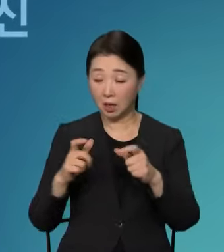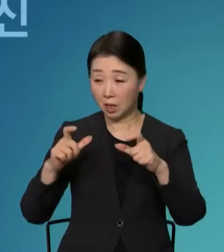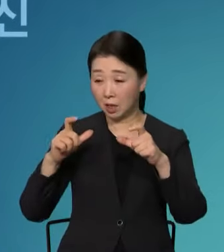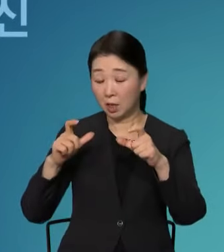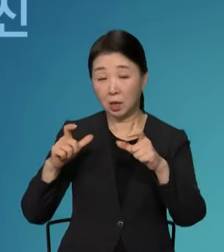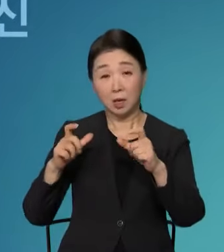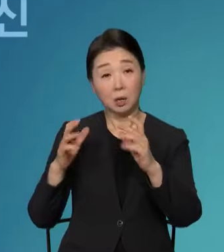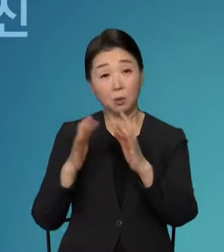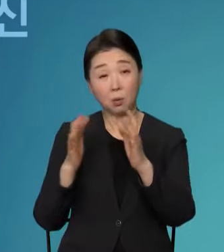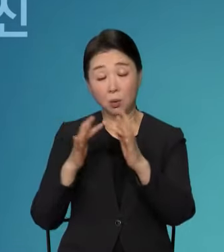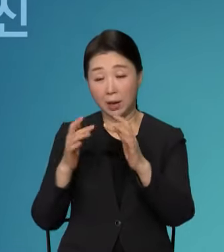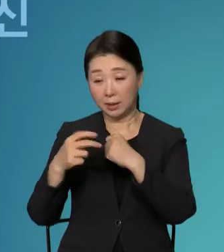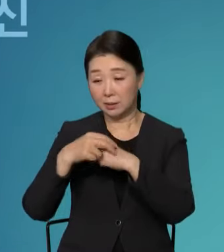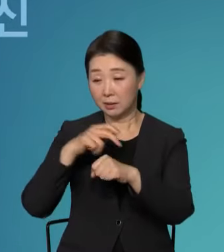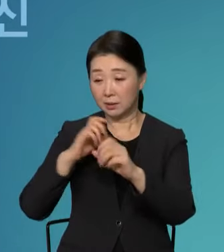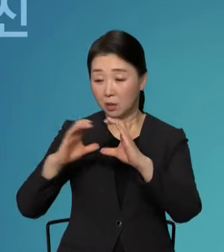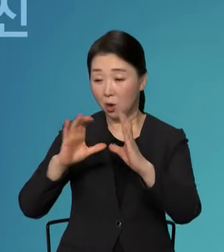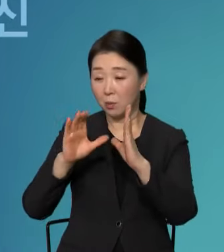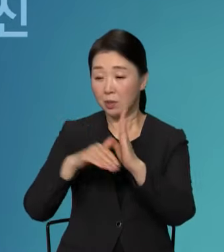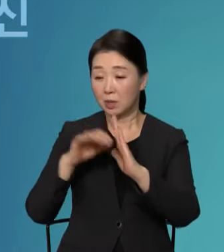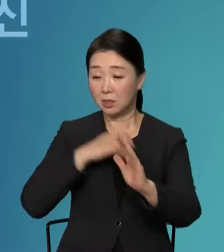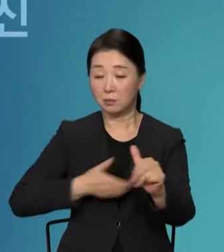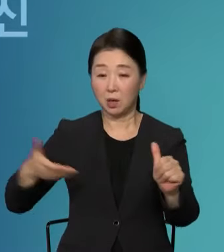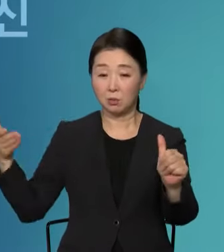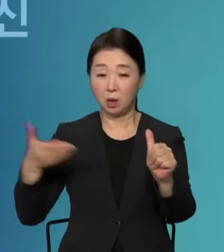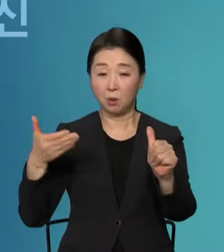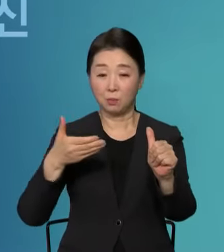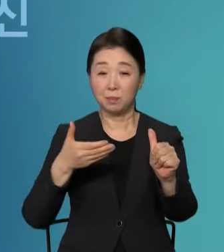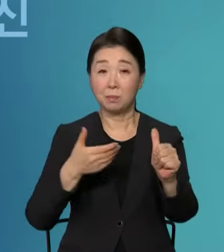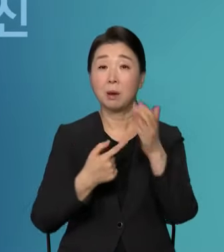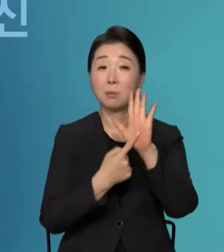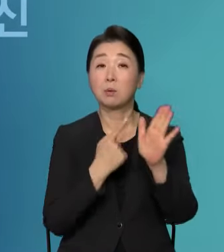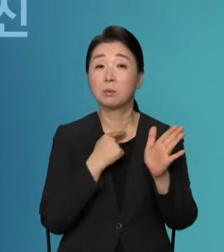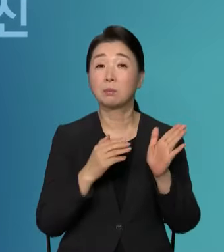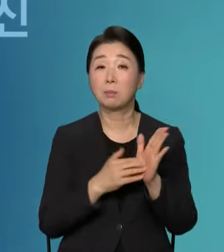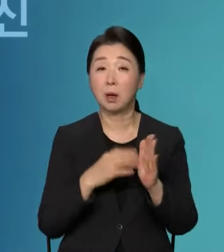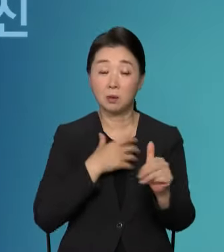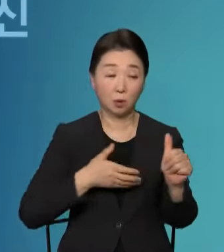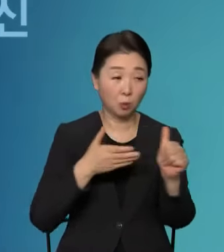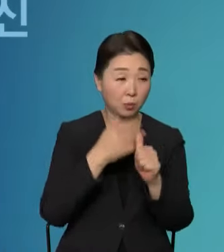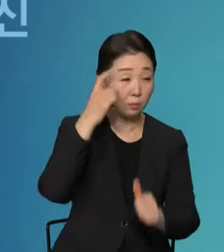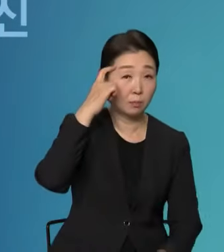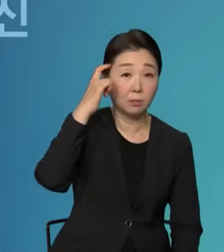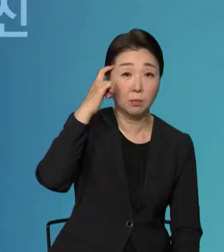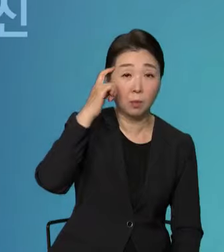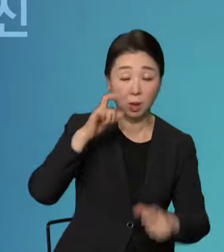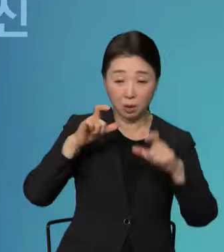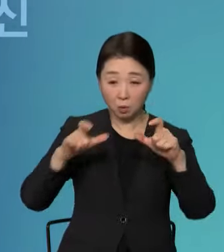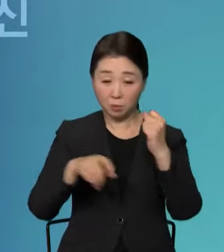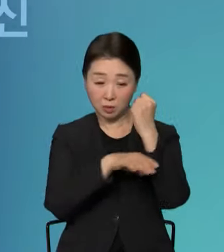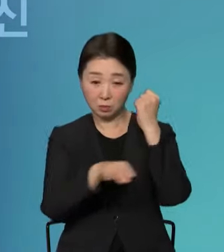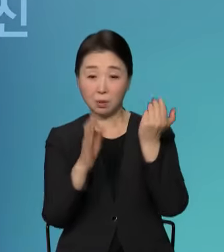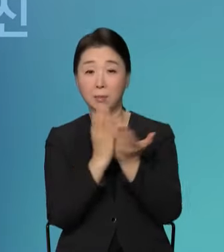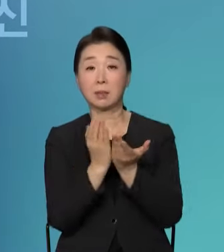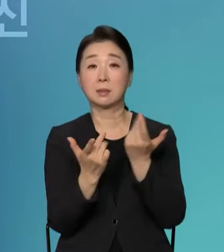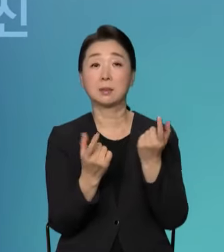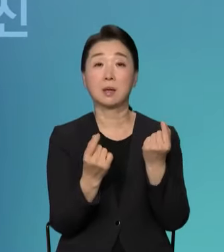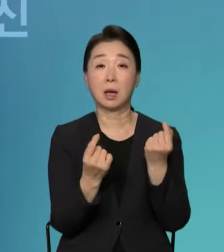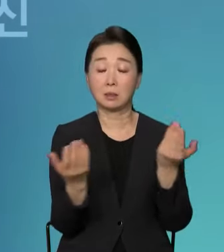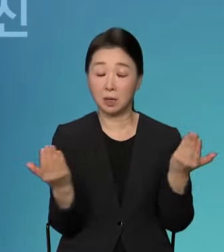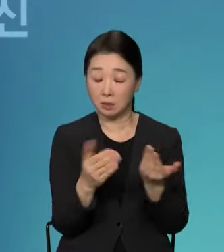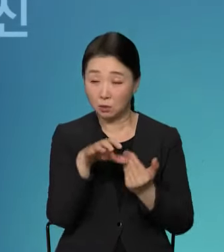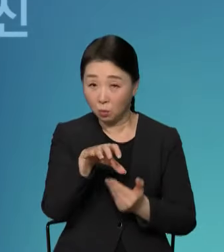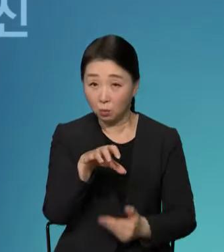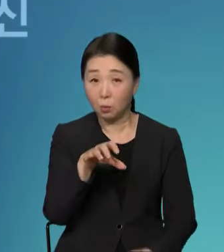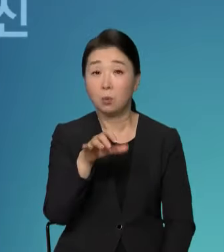의사 커뮤니티에서 집단 괴롭힘을 당하고 있다고 폭로했습니다. 괴롭힘을 당하는 이유는 커뮤니티의 기준에 맞지 않는